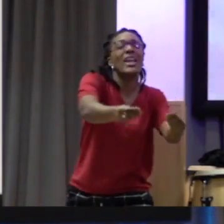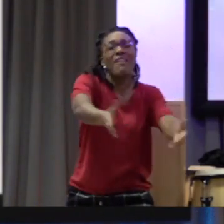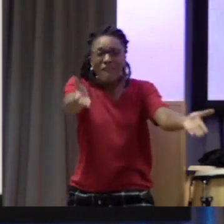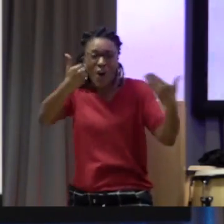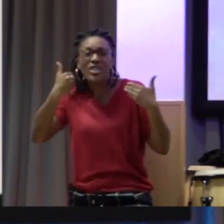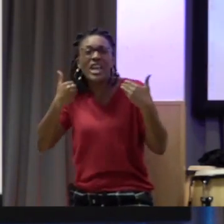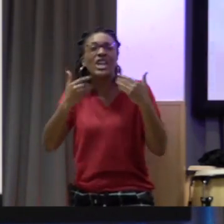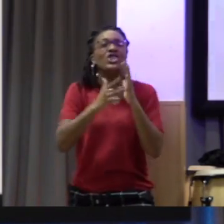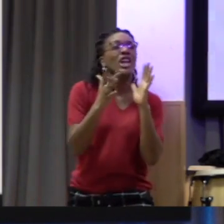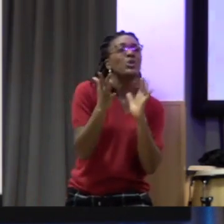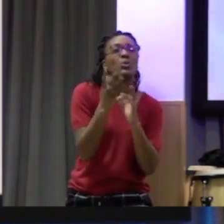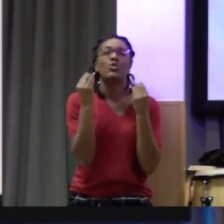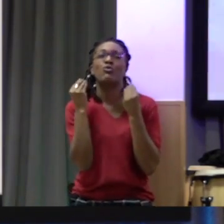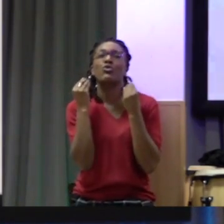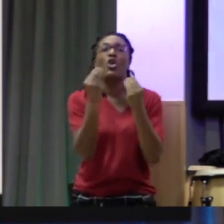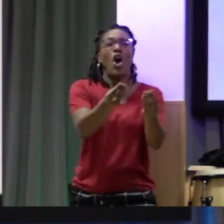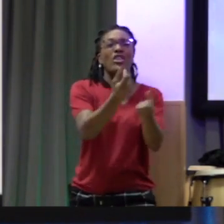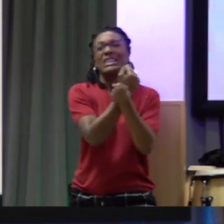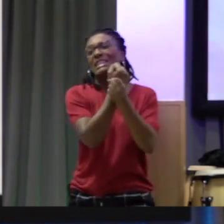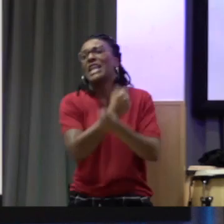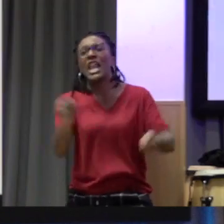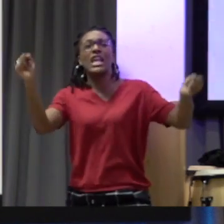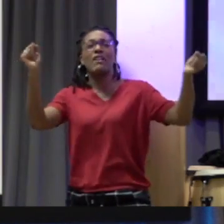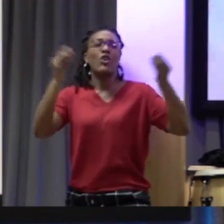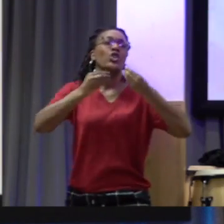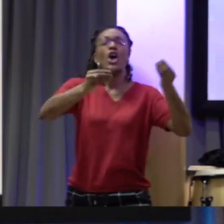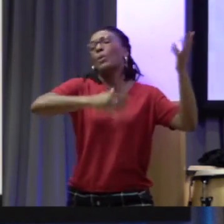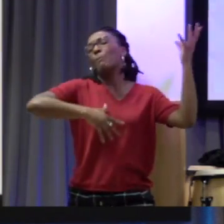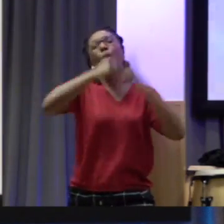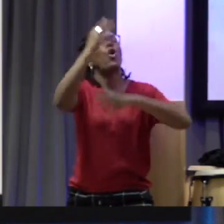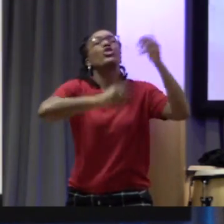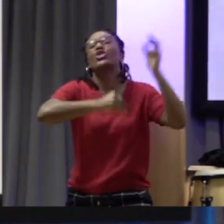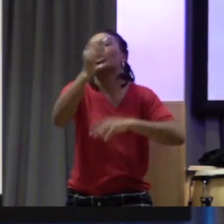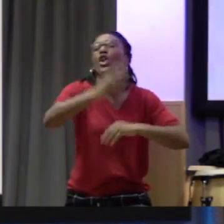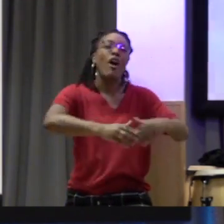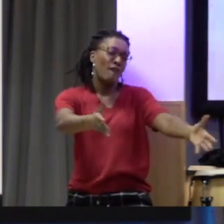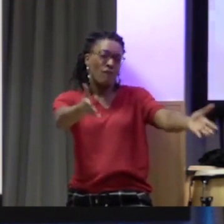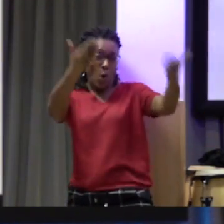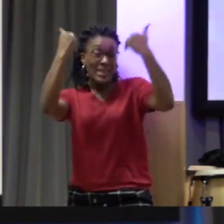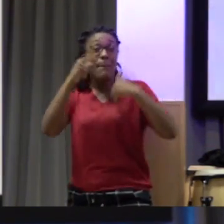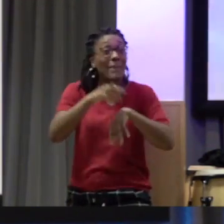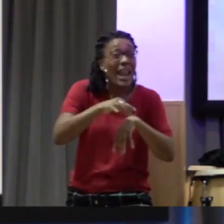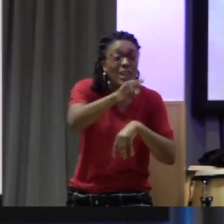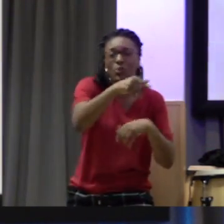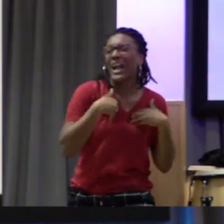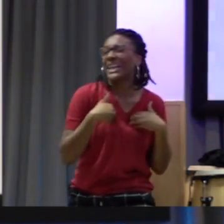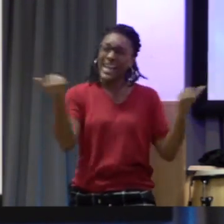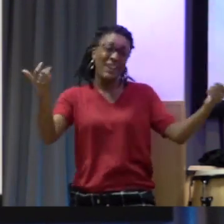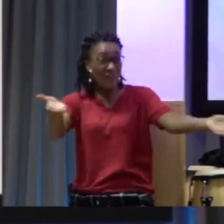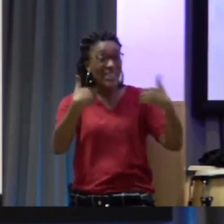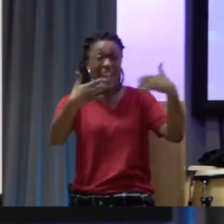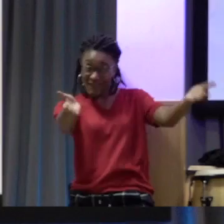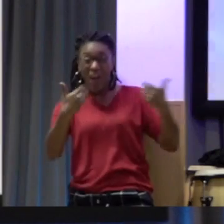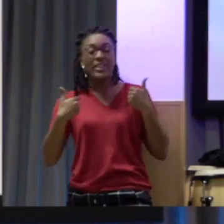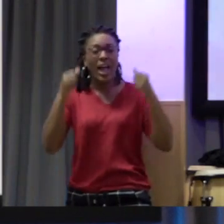Jésus-Christ est le bon, hein, il va vous délivrer, il va vous donner le bonheur. Venez à lui, vous êtes malade, vous serez guéri. Venez, venez, venez, venez. Allez, allez,